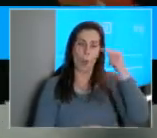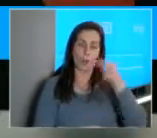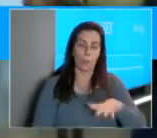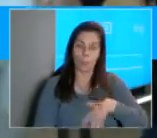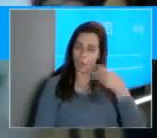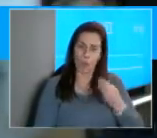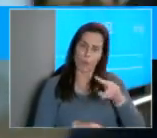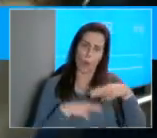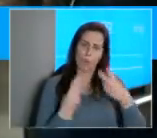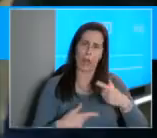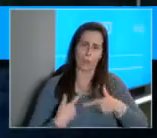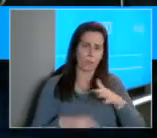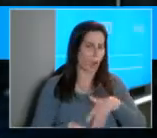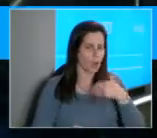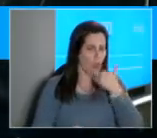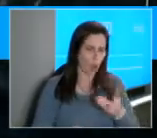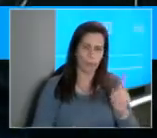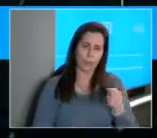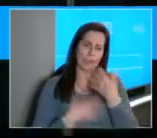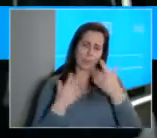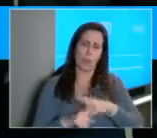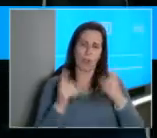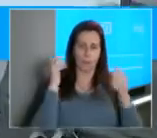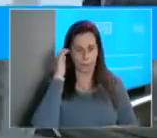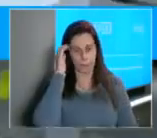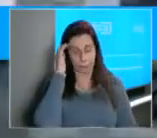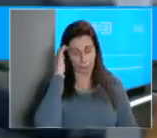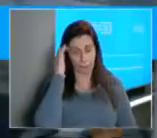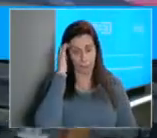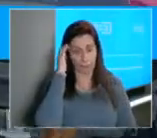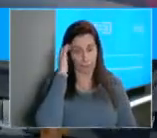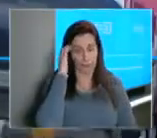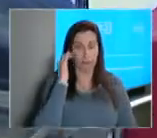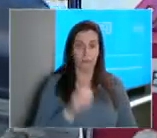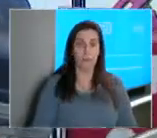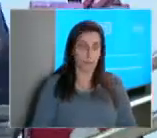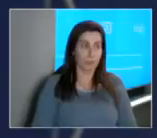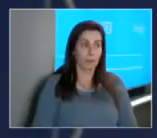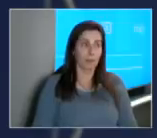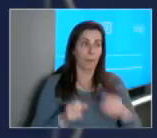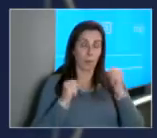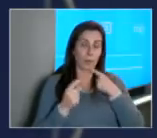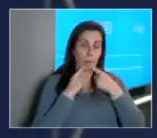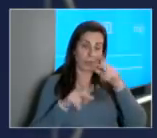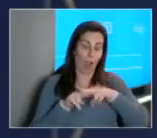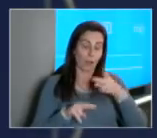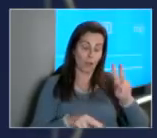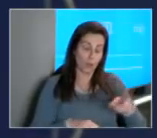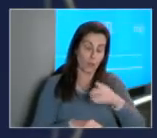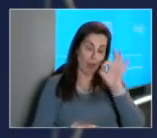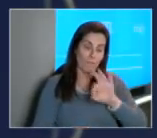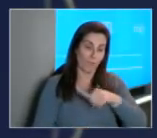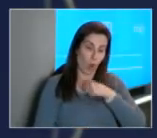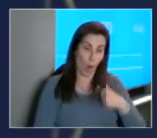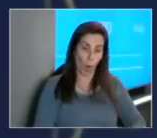הוא מרגיש טוב, הוא חוזר לחיים. אם הוא לא מרגיש טוב, סיפור אחר לגמרי. דוקטור אבי הרמן, נשוב בטח ונדבר על